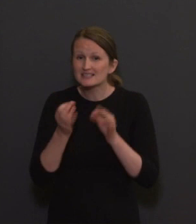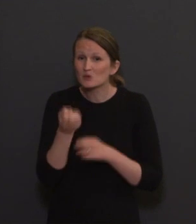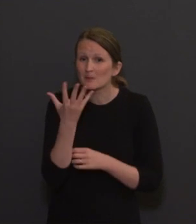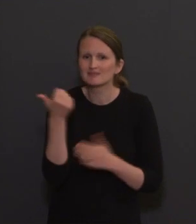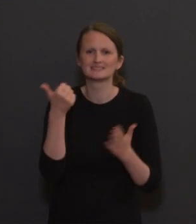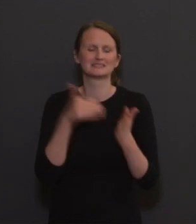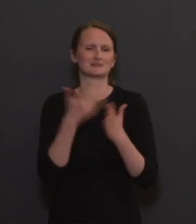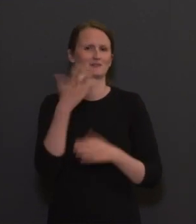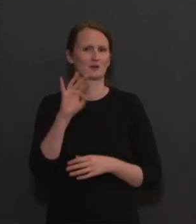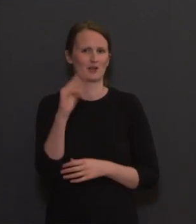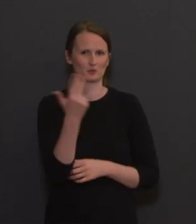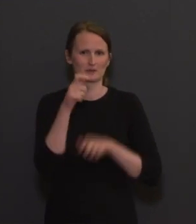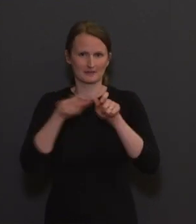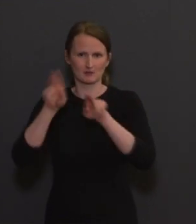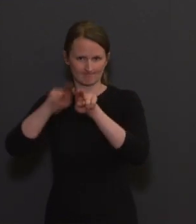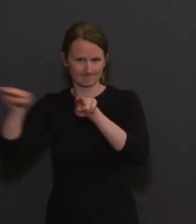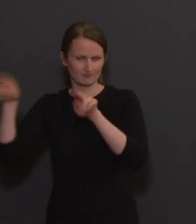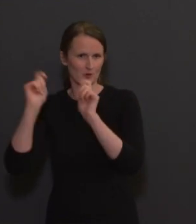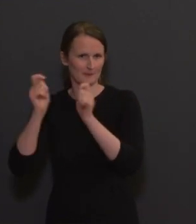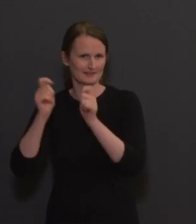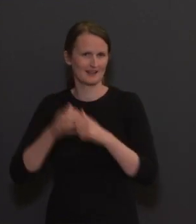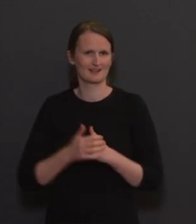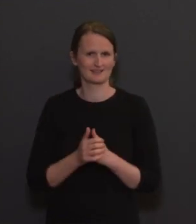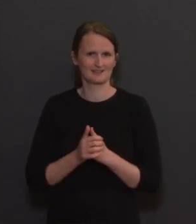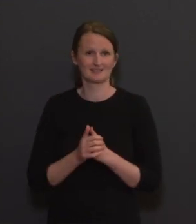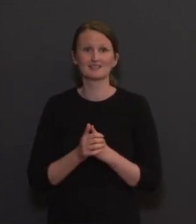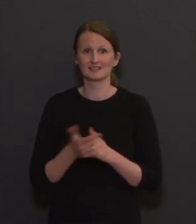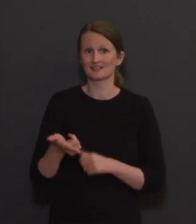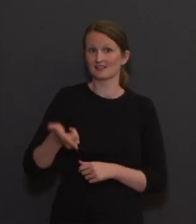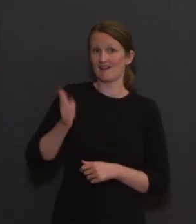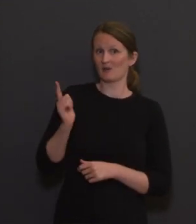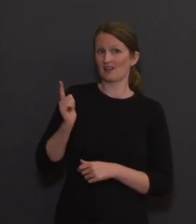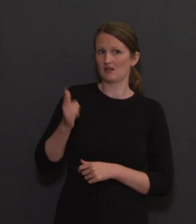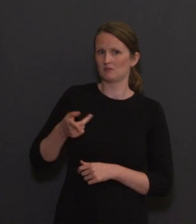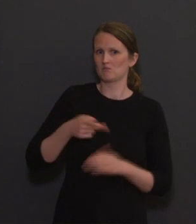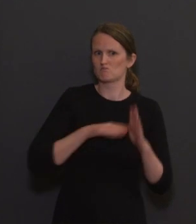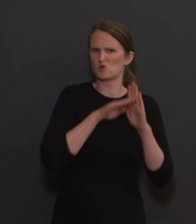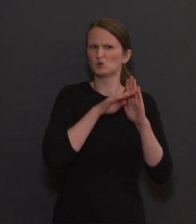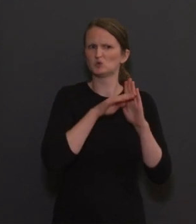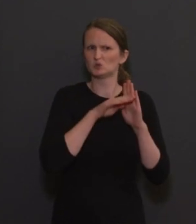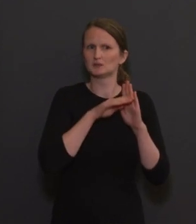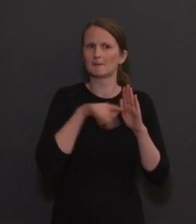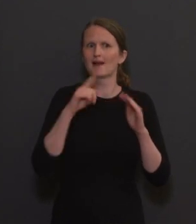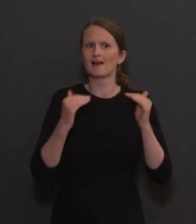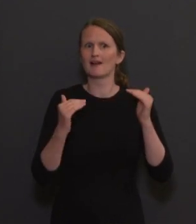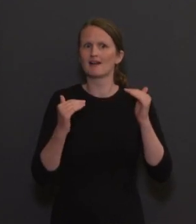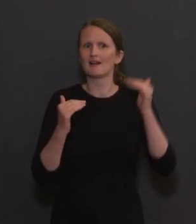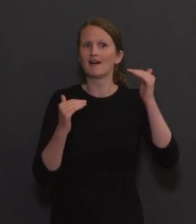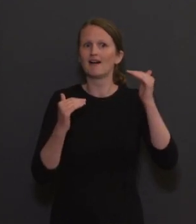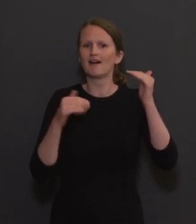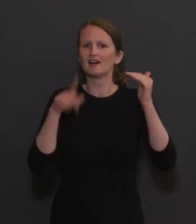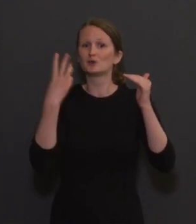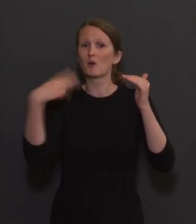C'est un tout petit peu plus qu'avant-hier, mais c'est surtout 500 patients de moins que lors du pic du 3 novembre, où on avait pratiquement atteint